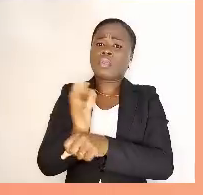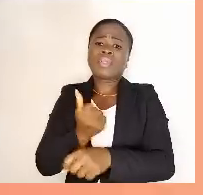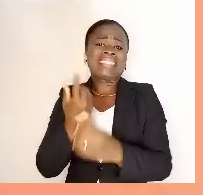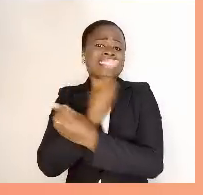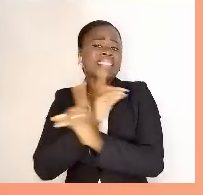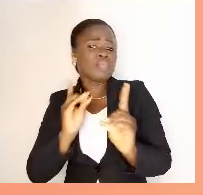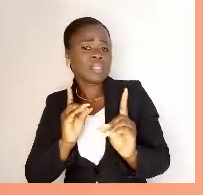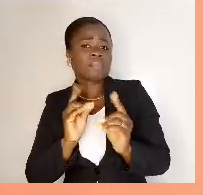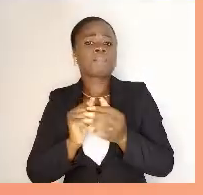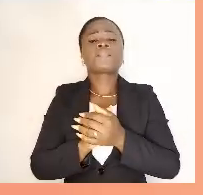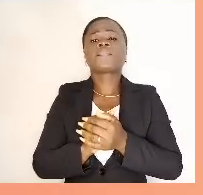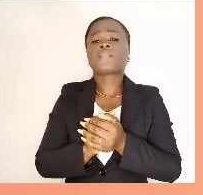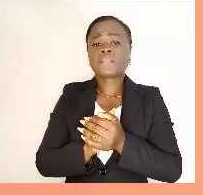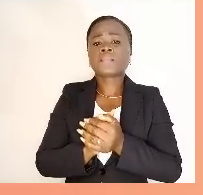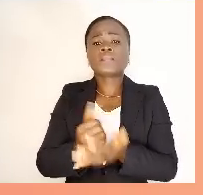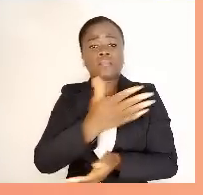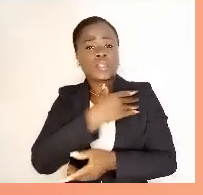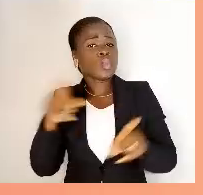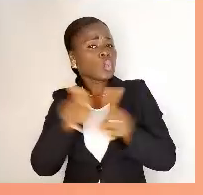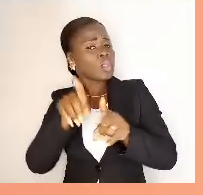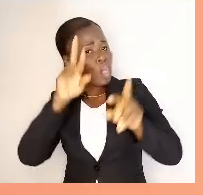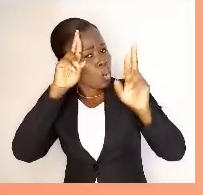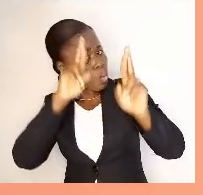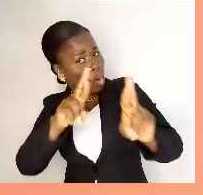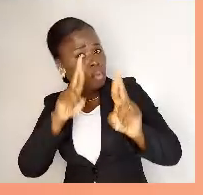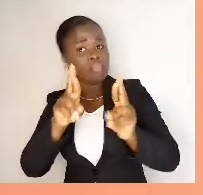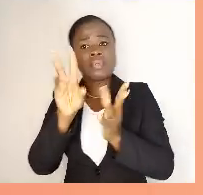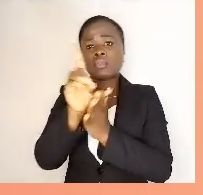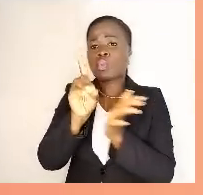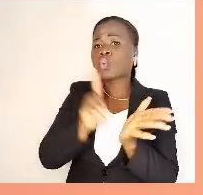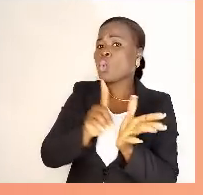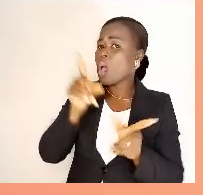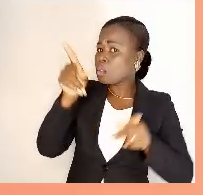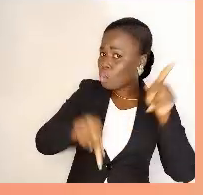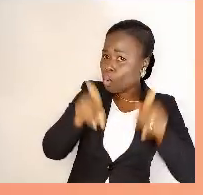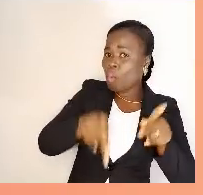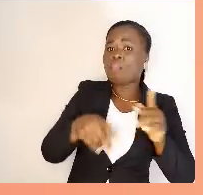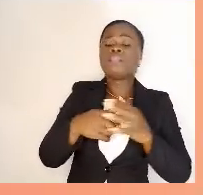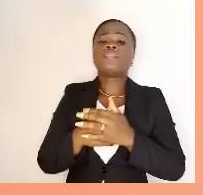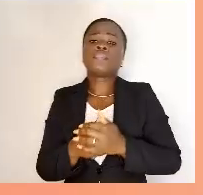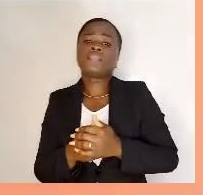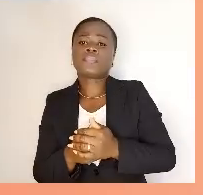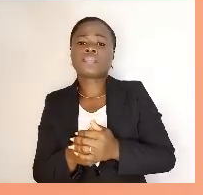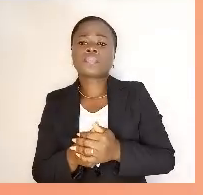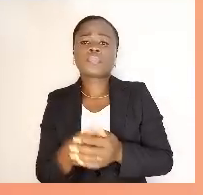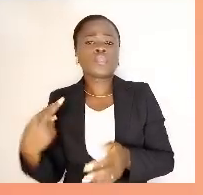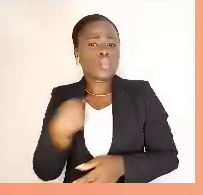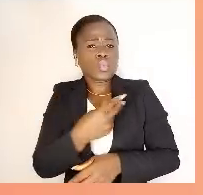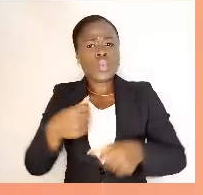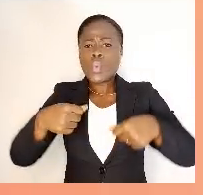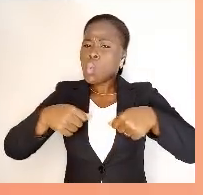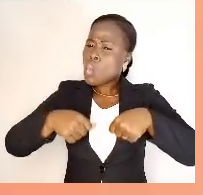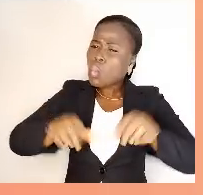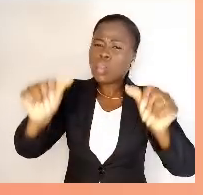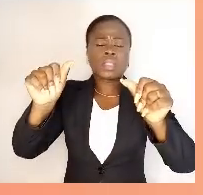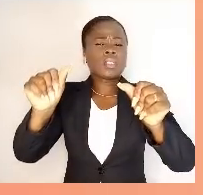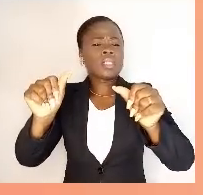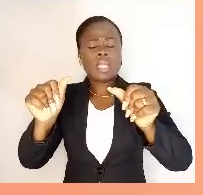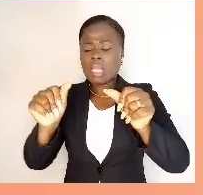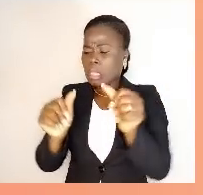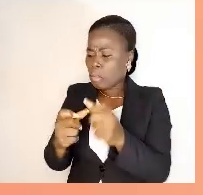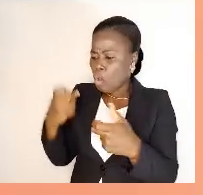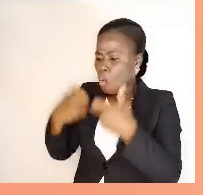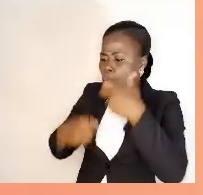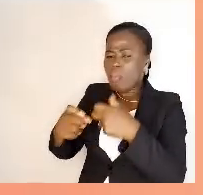consolider les acquis de notre démocratie et le respect des droits de l'homme. Nous n'avons